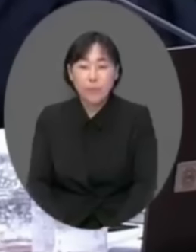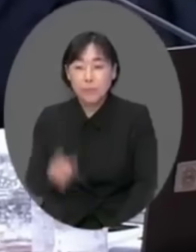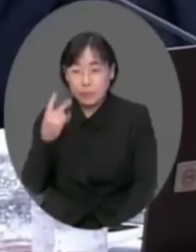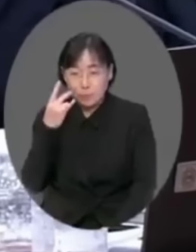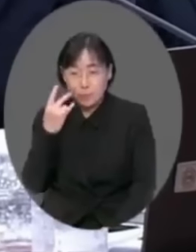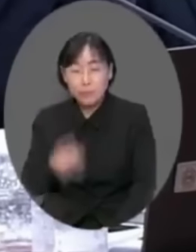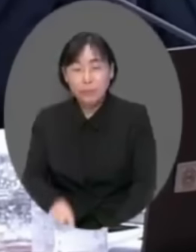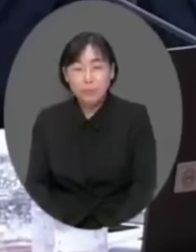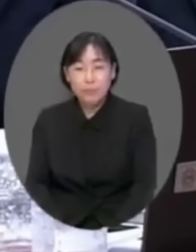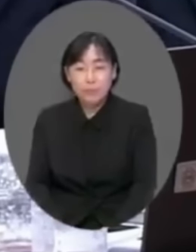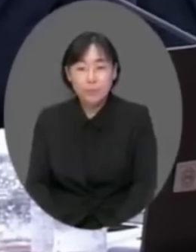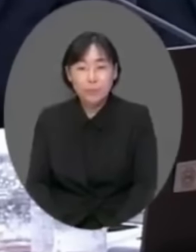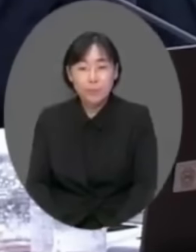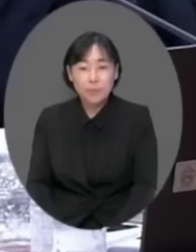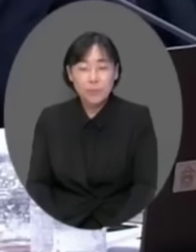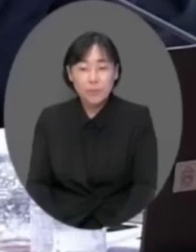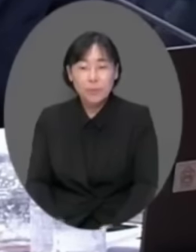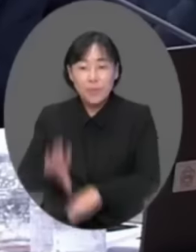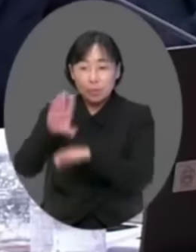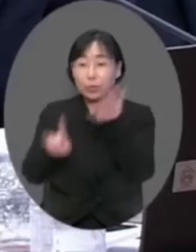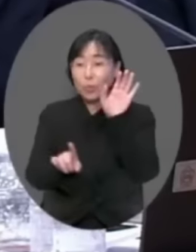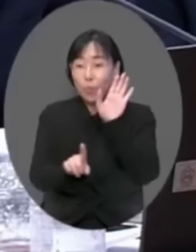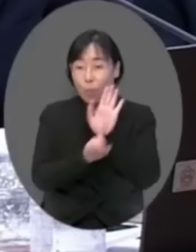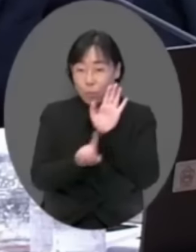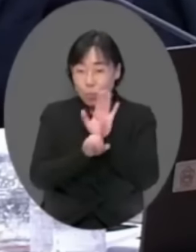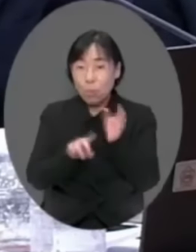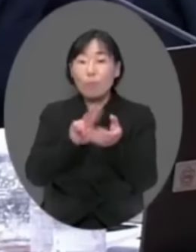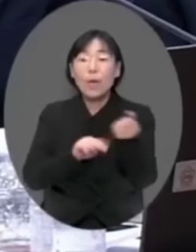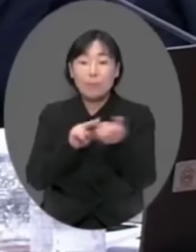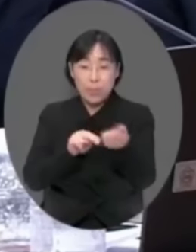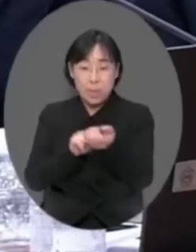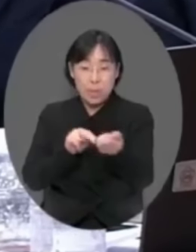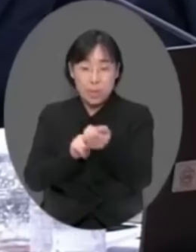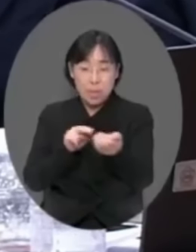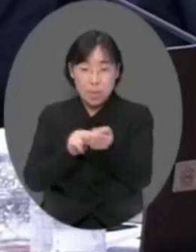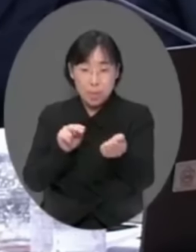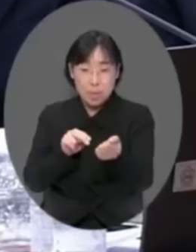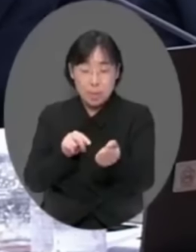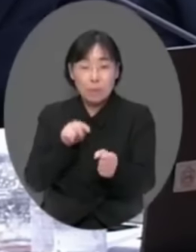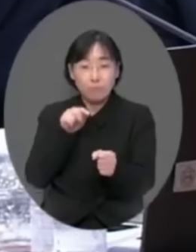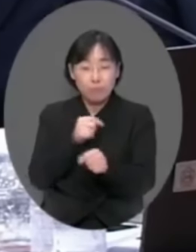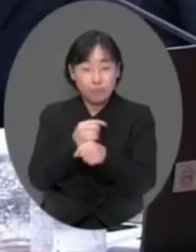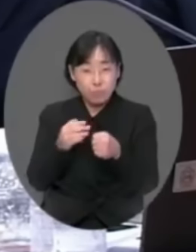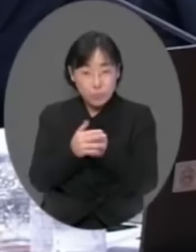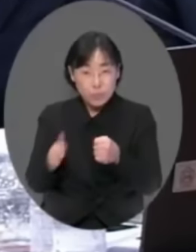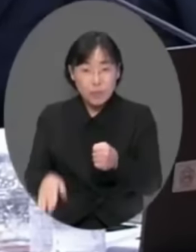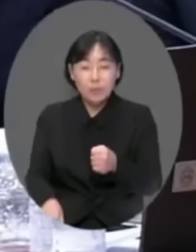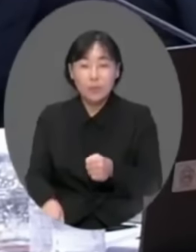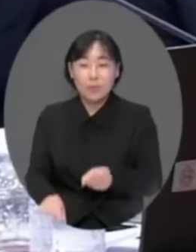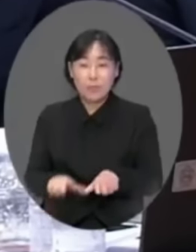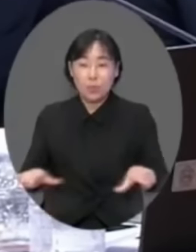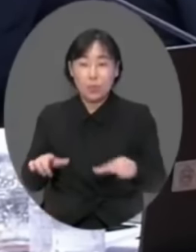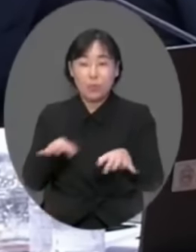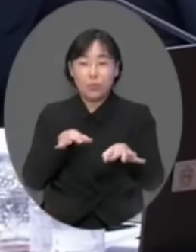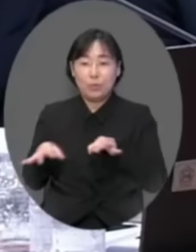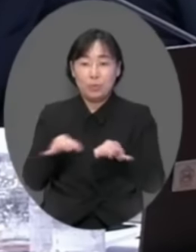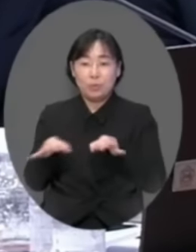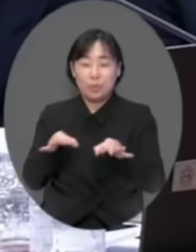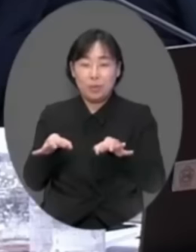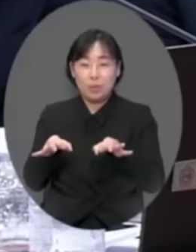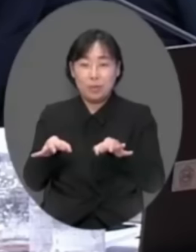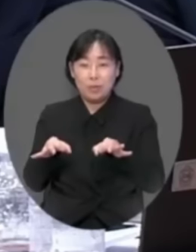하신다고 방송 광고를 기획하거나 하는 것이 아니라 판매하는 것이기 때문에 그니까 평상시에 뭐 어떤 장사를 하시거나 하는 걸 소질이